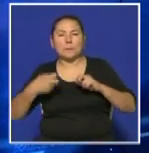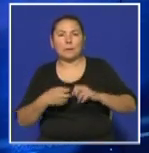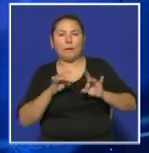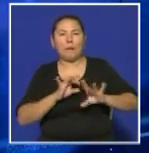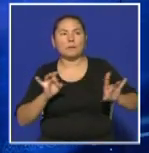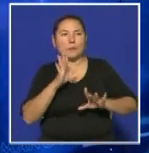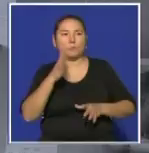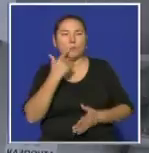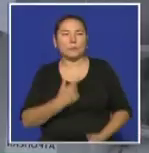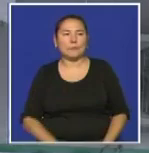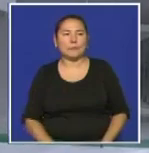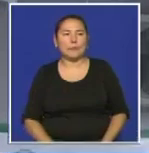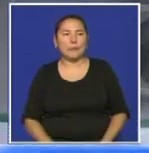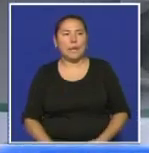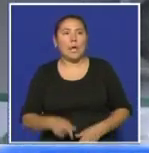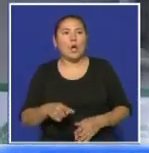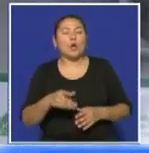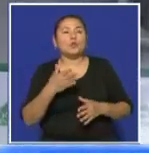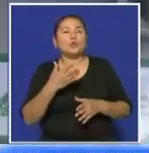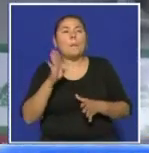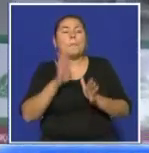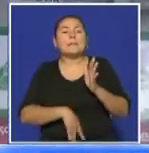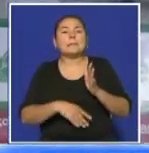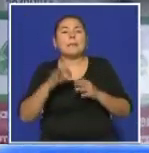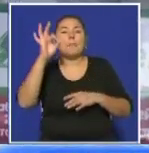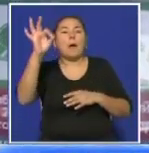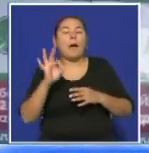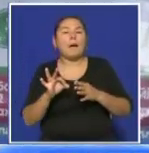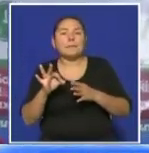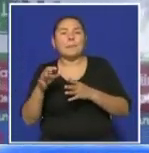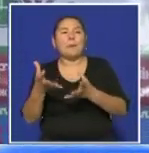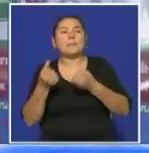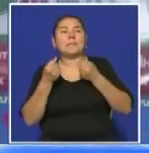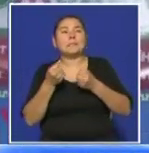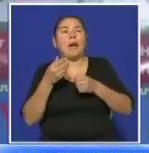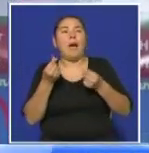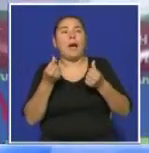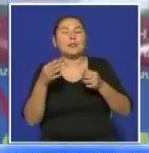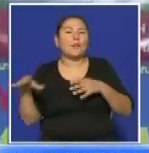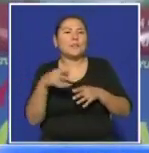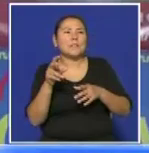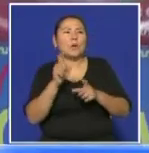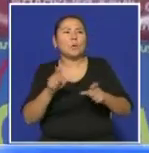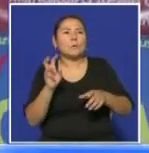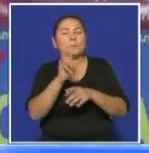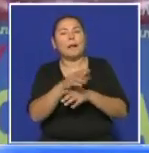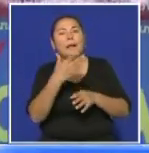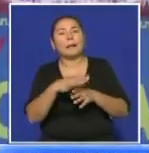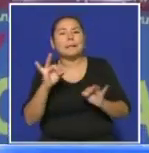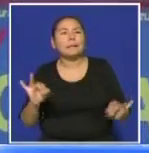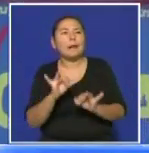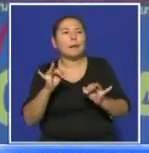біліп келді. Жоғары пайыздық үстемемен қарызға ақша алу оңай, өйткені мұндай ұйымдар кірісіңізді сұрамайды, кредит